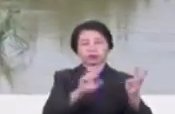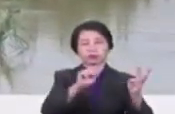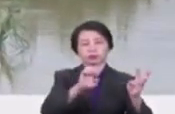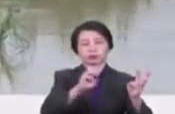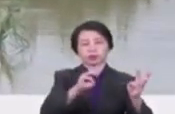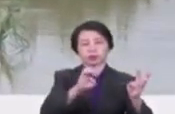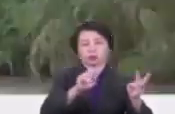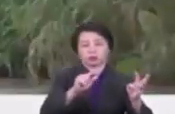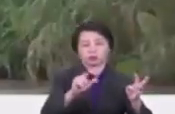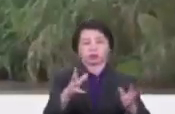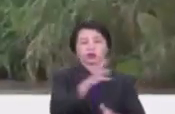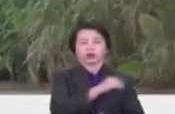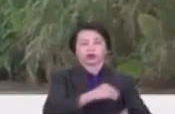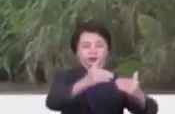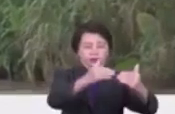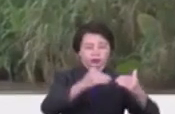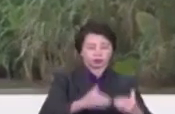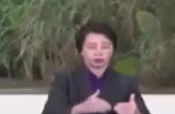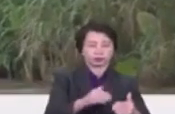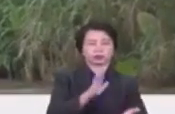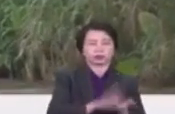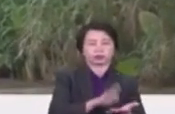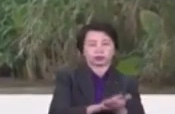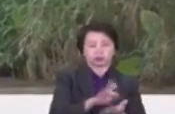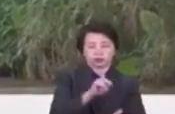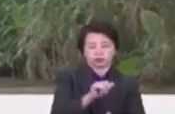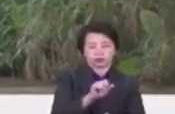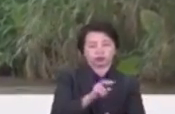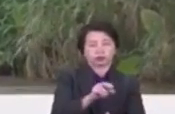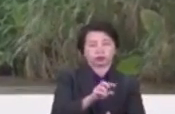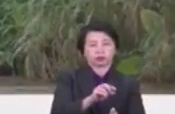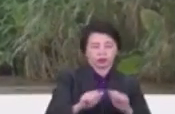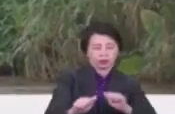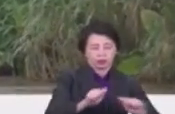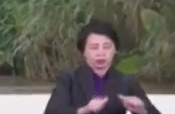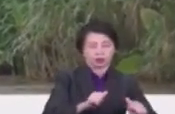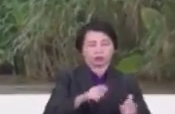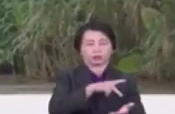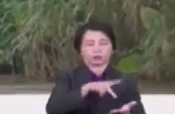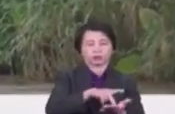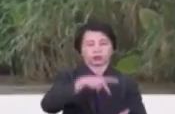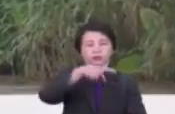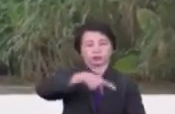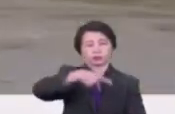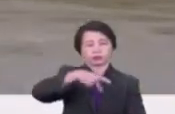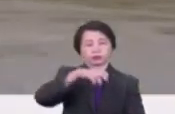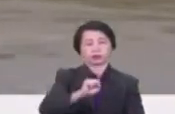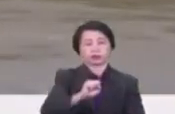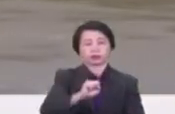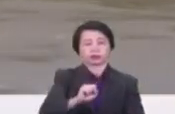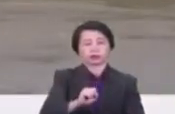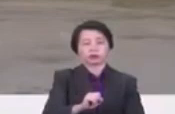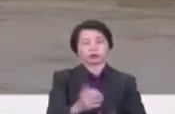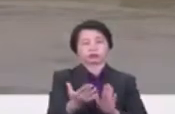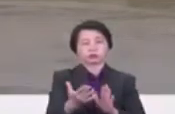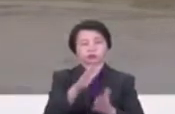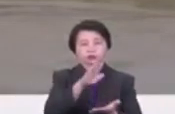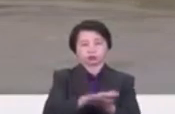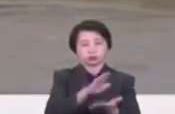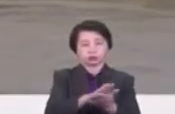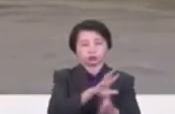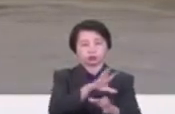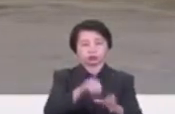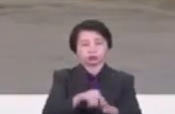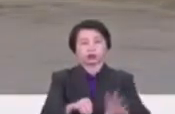Manakala Sekolah Kebangsaan SK Mandalom Tenom diaktifkan sebagai pusat pembinaan sementara PPS. Penutupan sekolah berkenaan